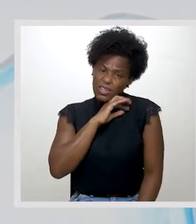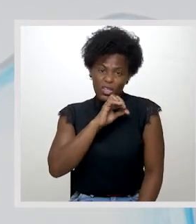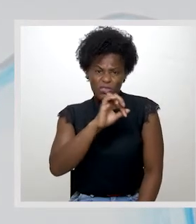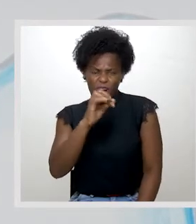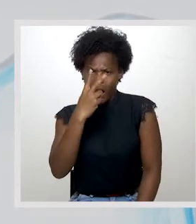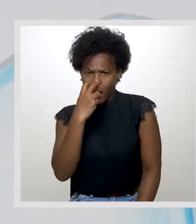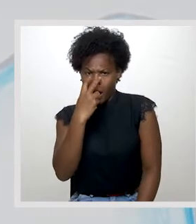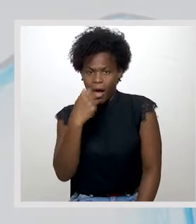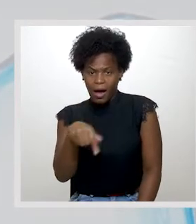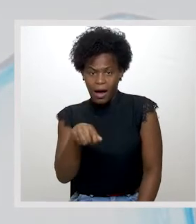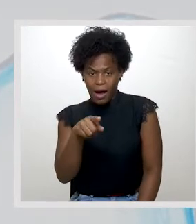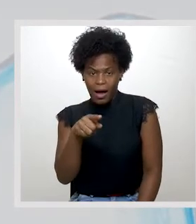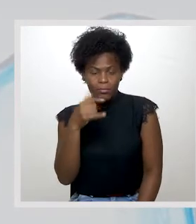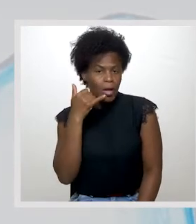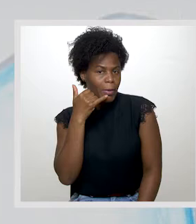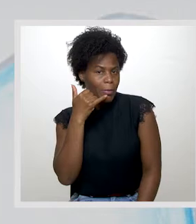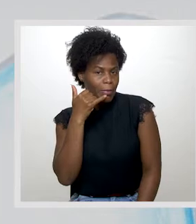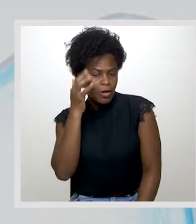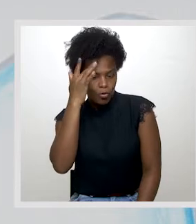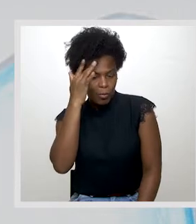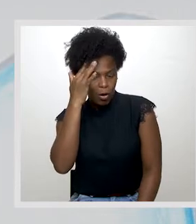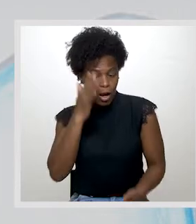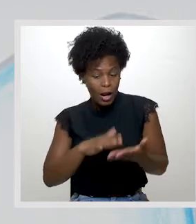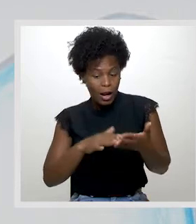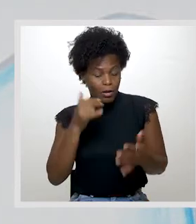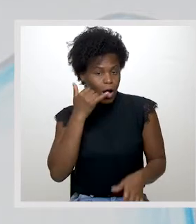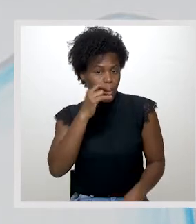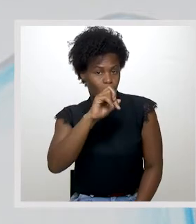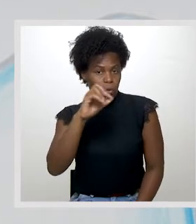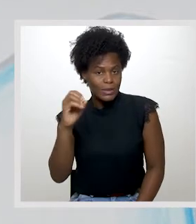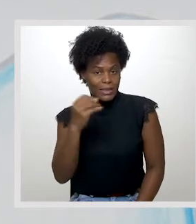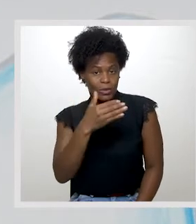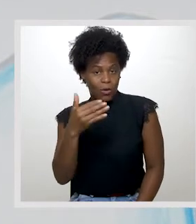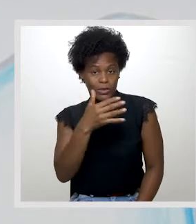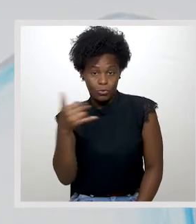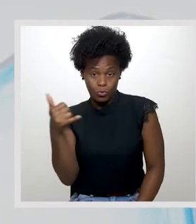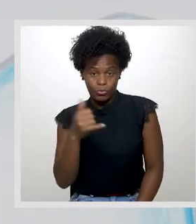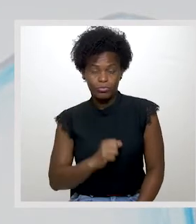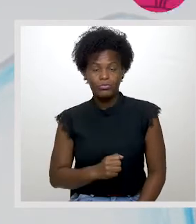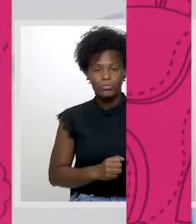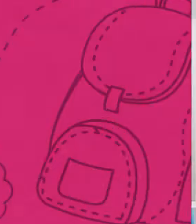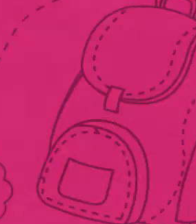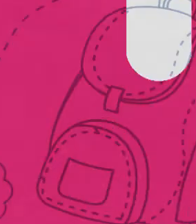vous êtes enrhumé, vous appelez au numéro d'émergence 811 12.